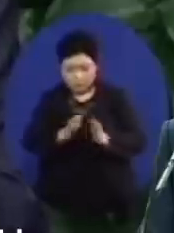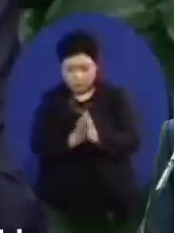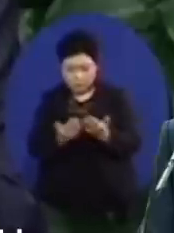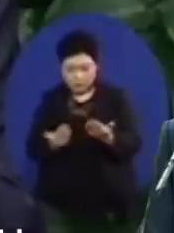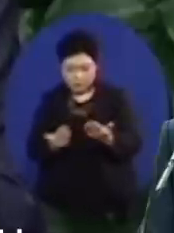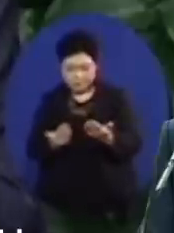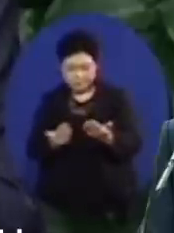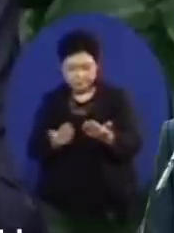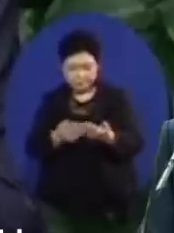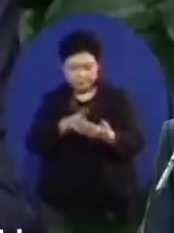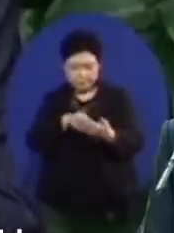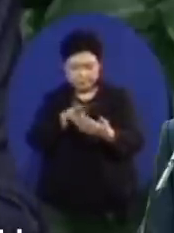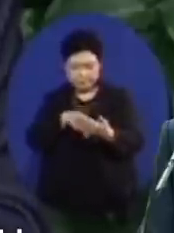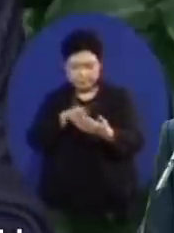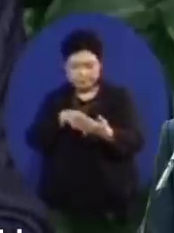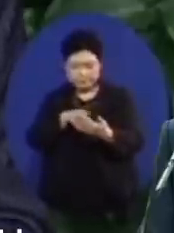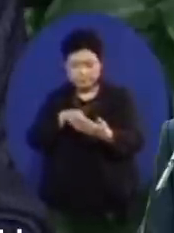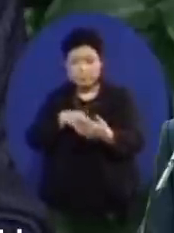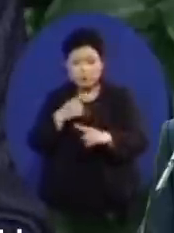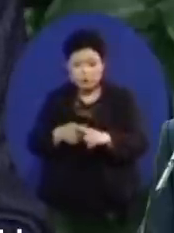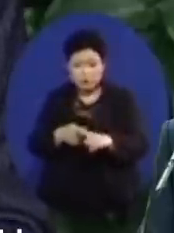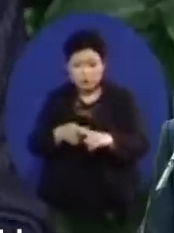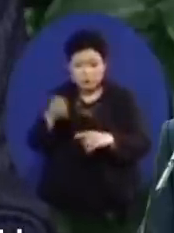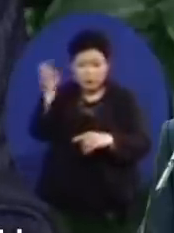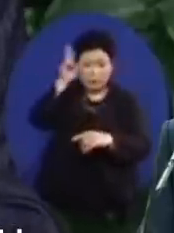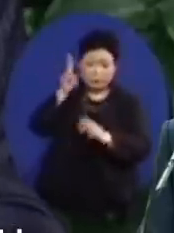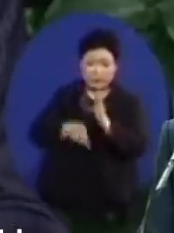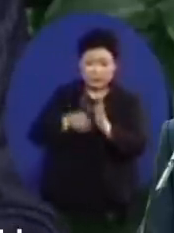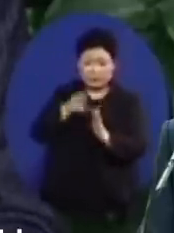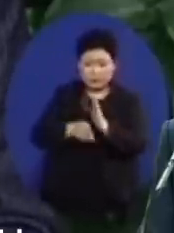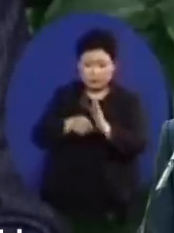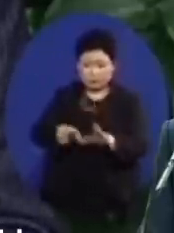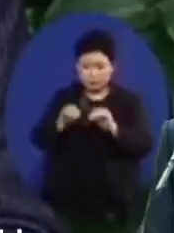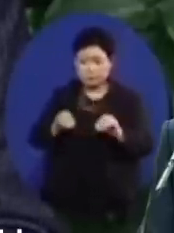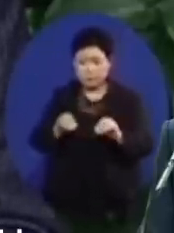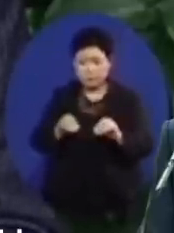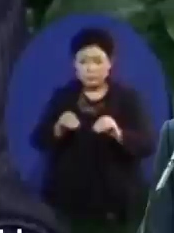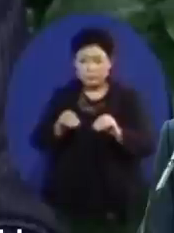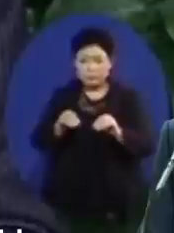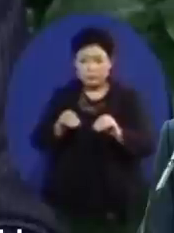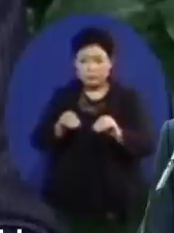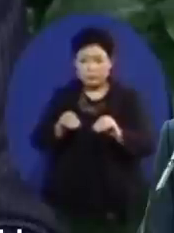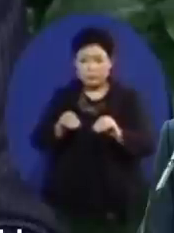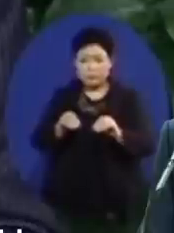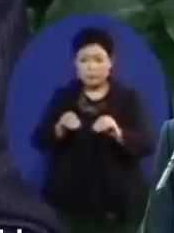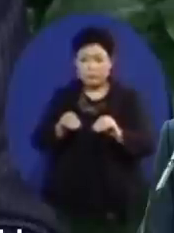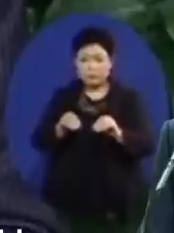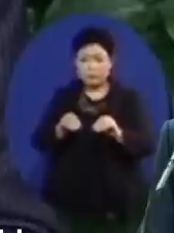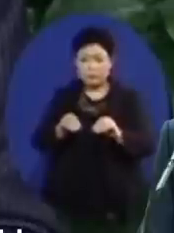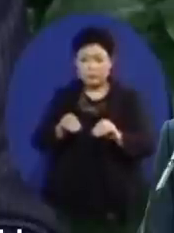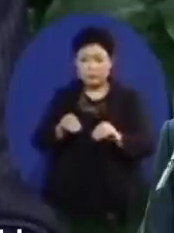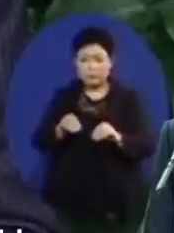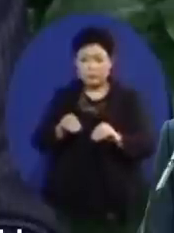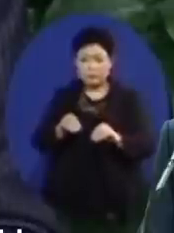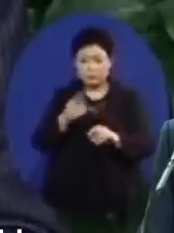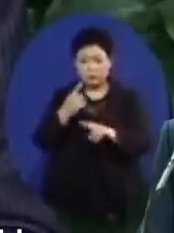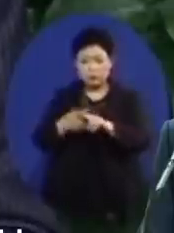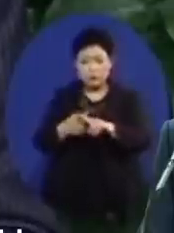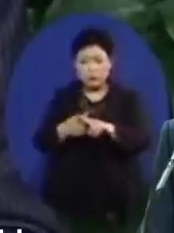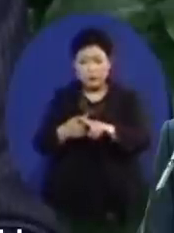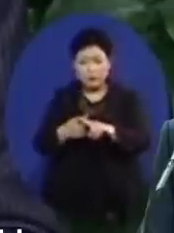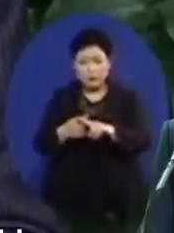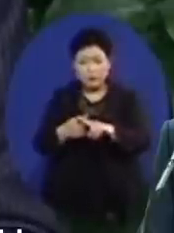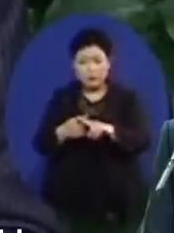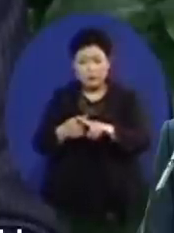내가지고서 읽고 있었습니다. 그런데 갑자기 기차가 탁 서면서 뉴아크에서 중간에 여기